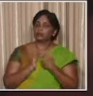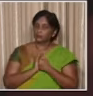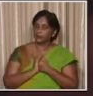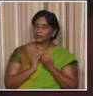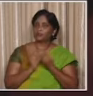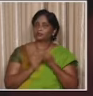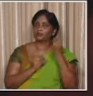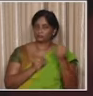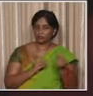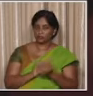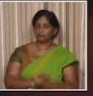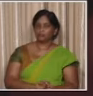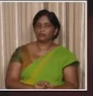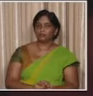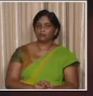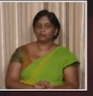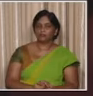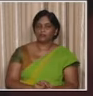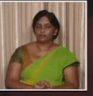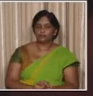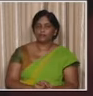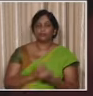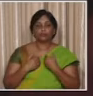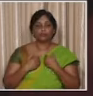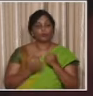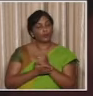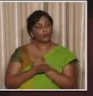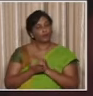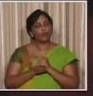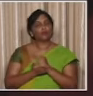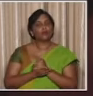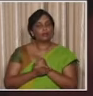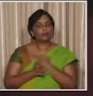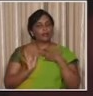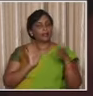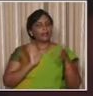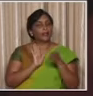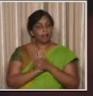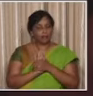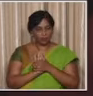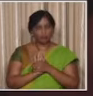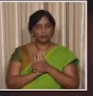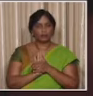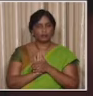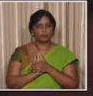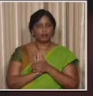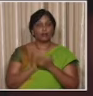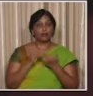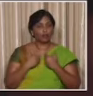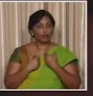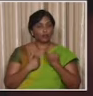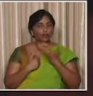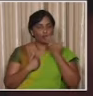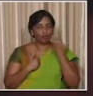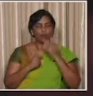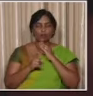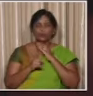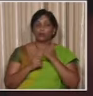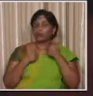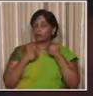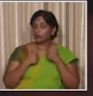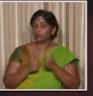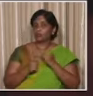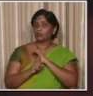ගෞරවය පුද කරමින්, අපි ඔක්කොම එකට එකතු වුණොත් අපිට පුළුවන් මේ